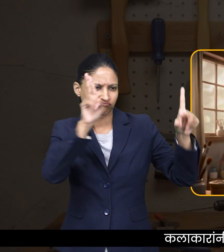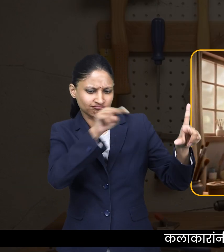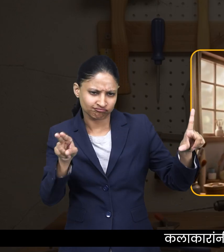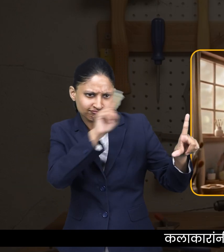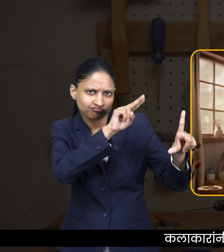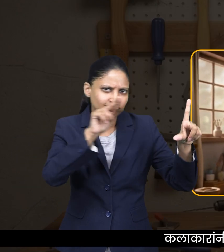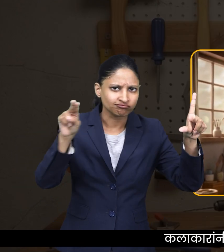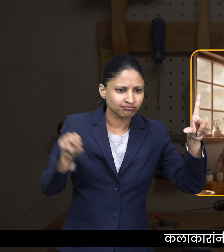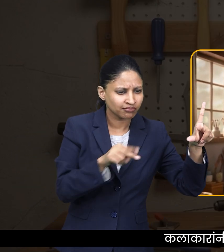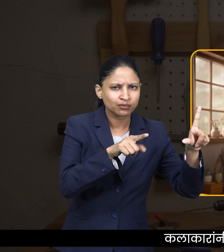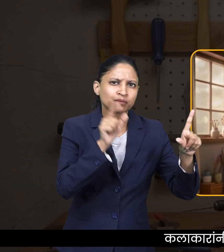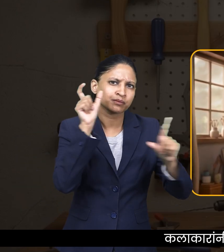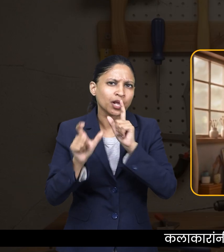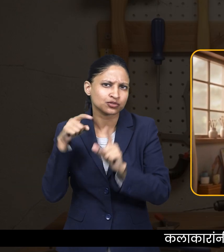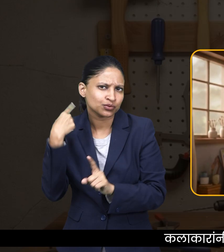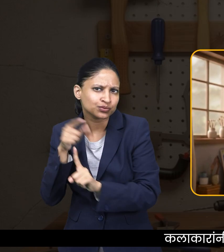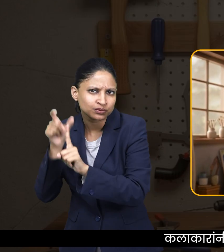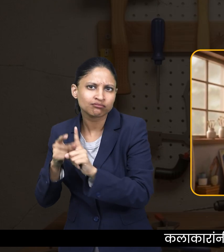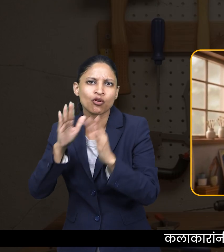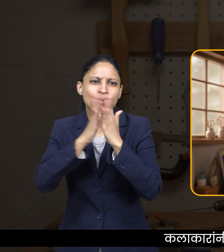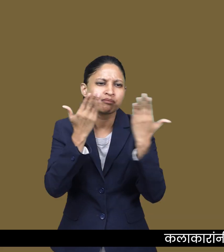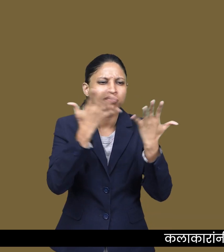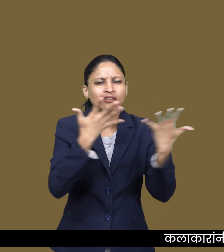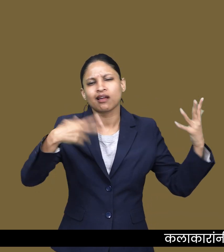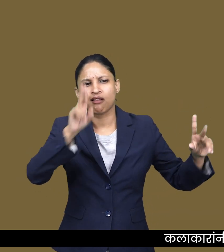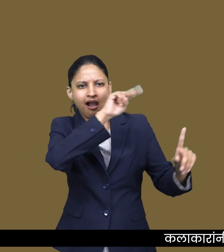कलाकारांनी वापरलेला ड्रॉइंग ब्रश.